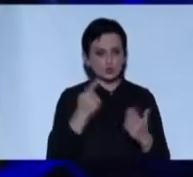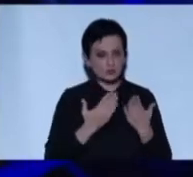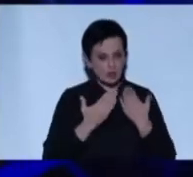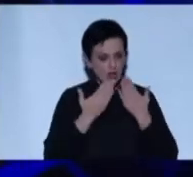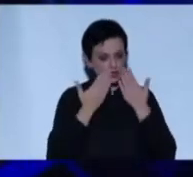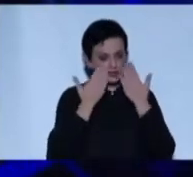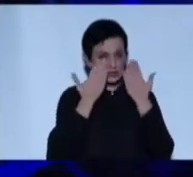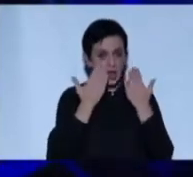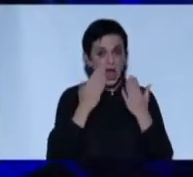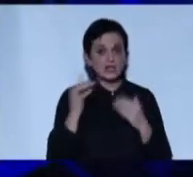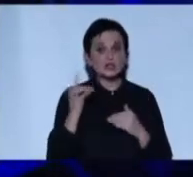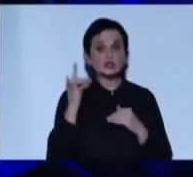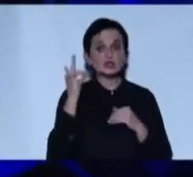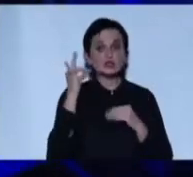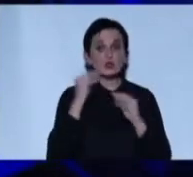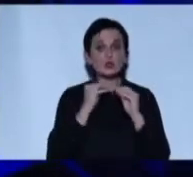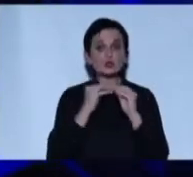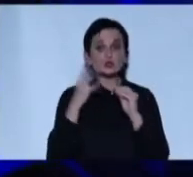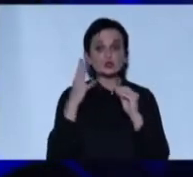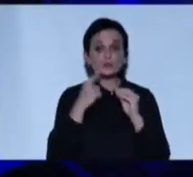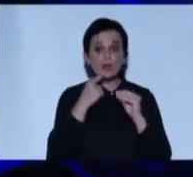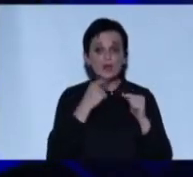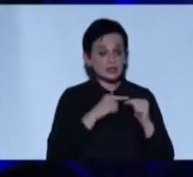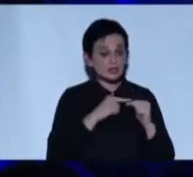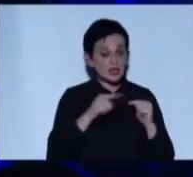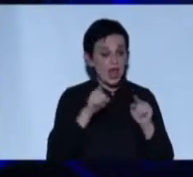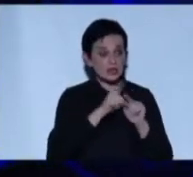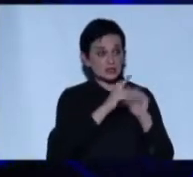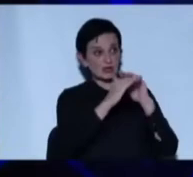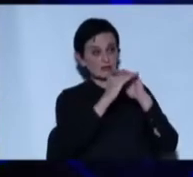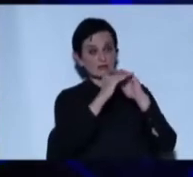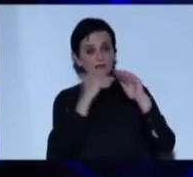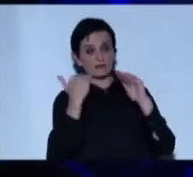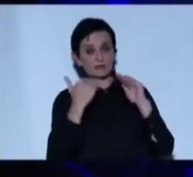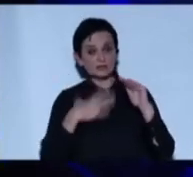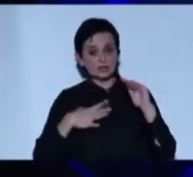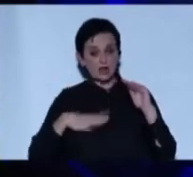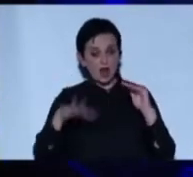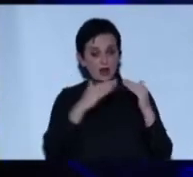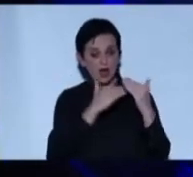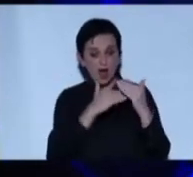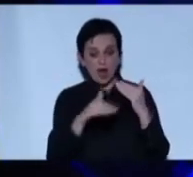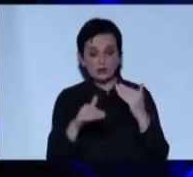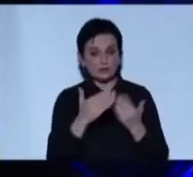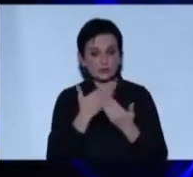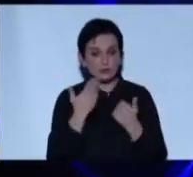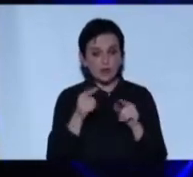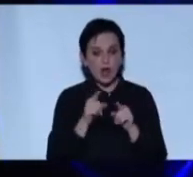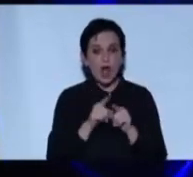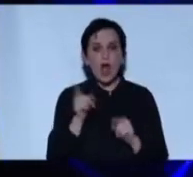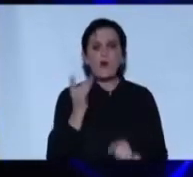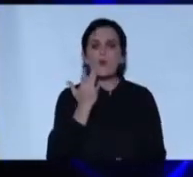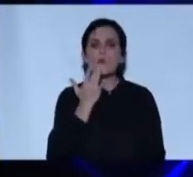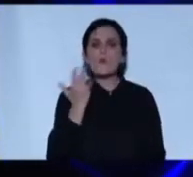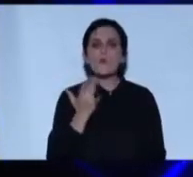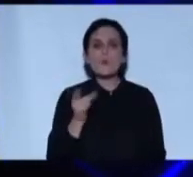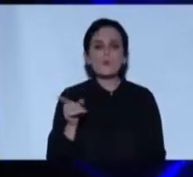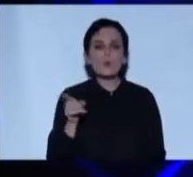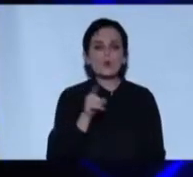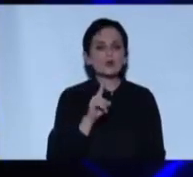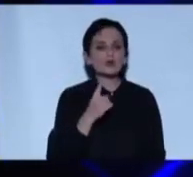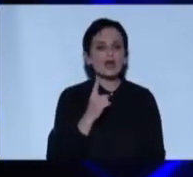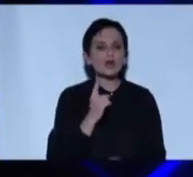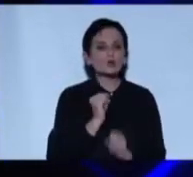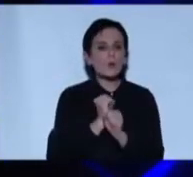ისტორიას ბოლო 15 წლის განმავლობაში ეგეთ წერილი რუსეთს არ გამოუგზავნია საქართველოსთვის. რატომ არ აკეთებთ საქმეს პოლიტიკოსები საქართველოში და